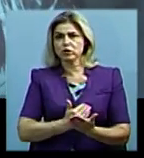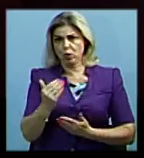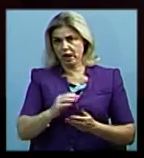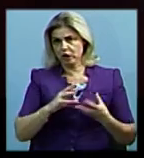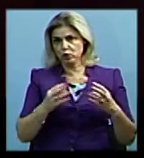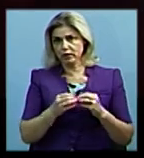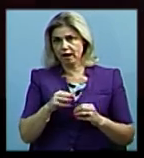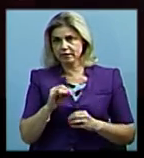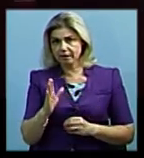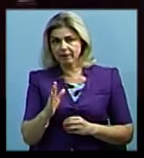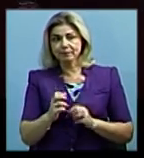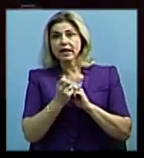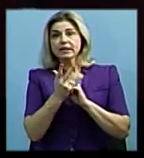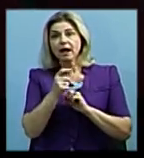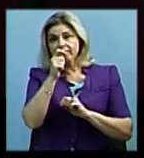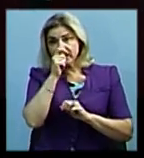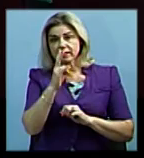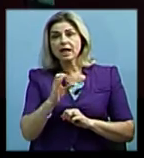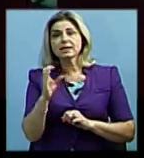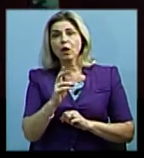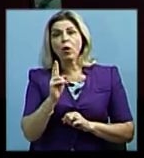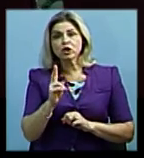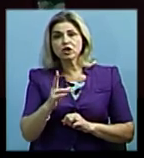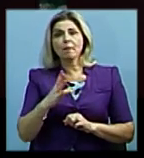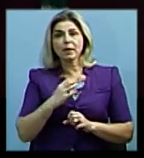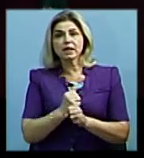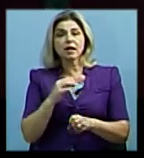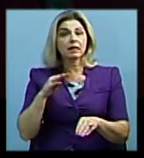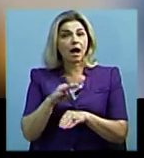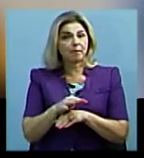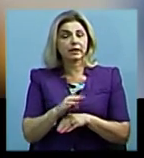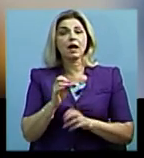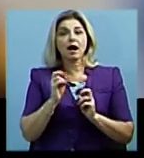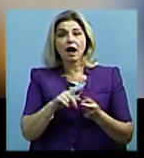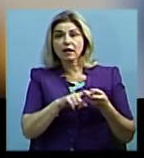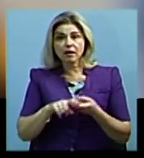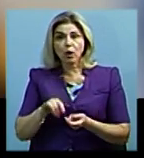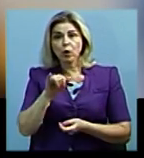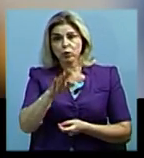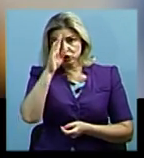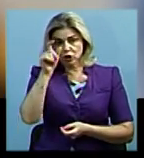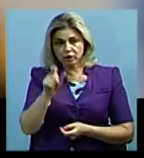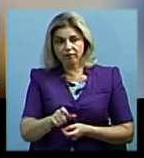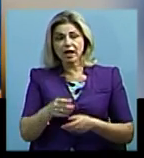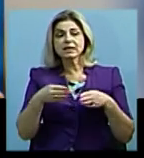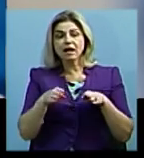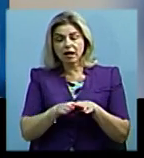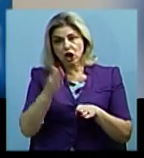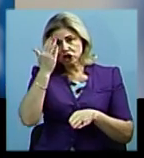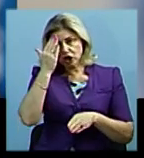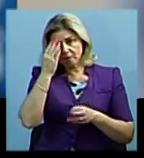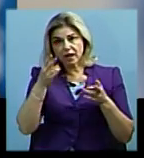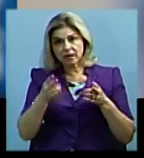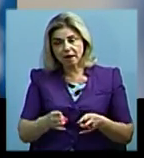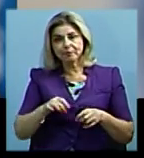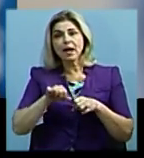результатів. Нагадаємо, 13 квітня на Сергія Корчинського було здійснено напад. Як наслідок, у чоловіка закрита черепно-мозкова травма,